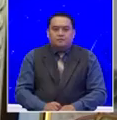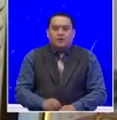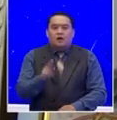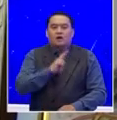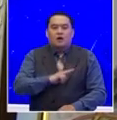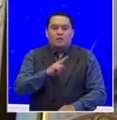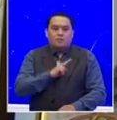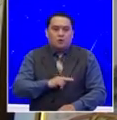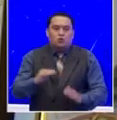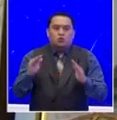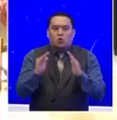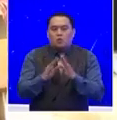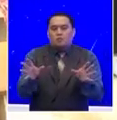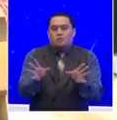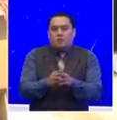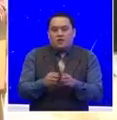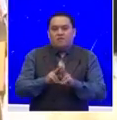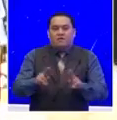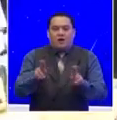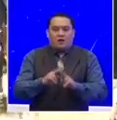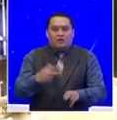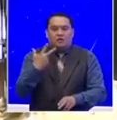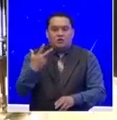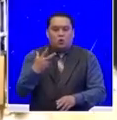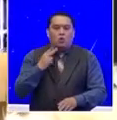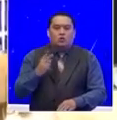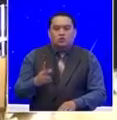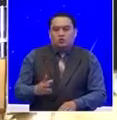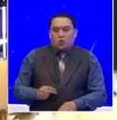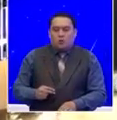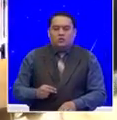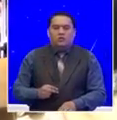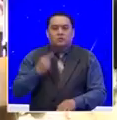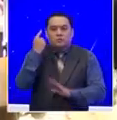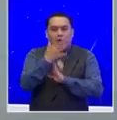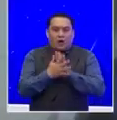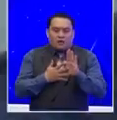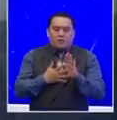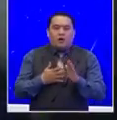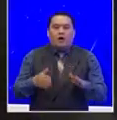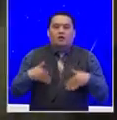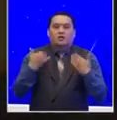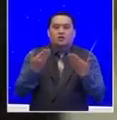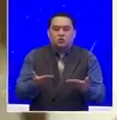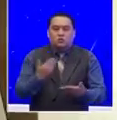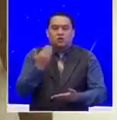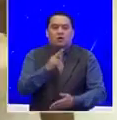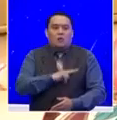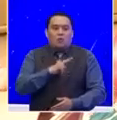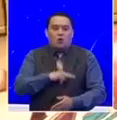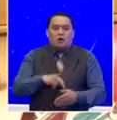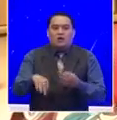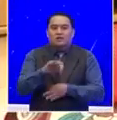Работая Диляра из дома, вместе с супругом воспитывает 3 прекрасных дочек. Девочки с пониманием относятся к маминой работе и лишний